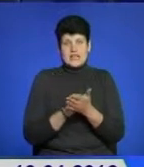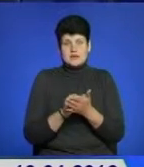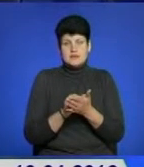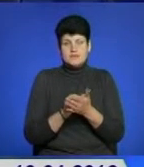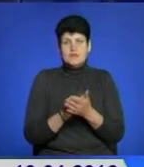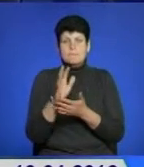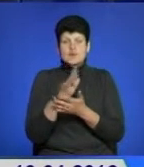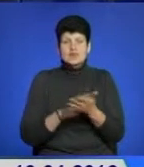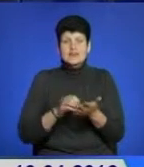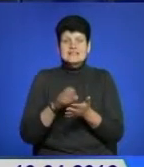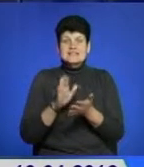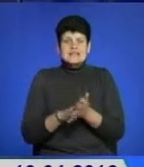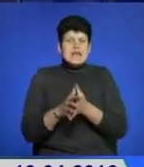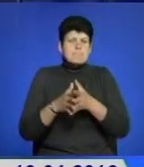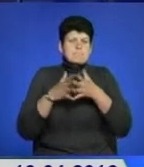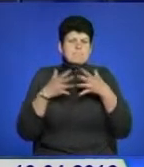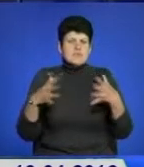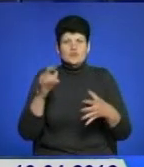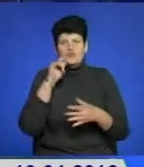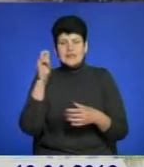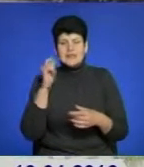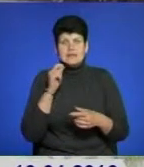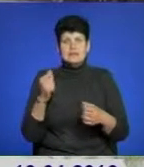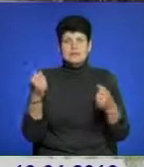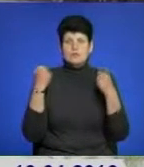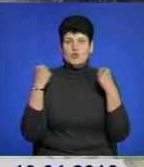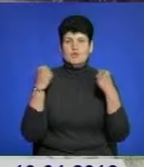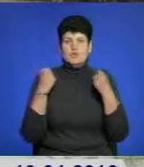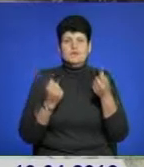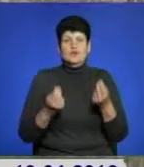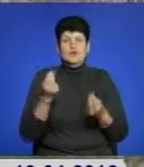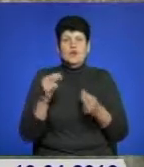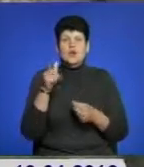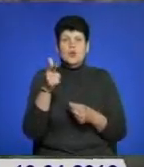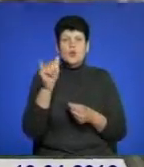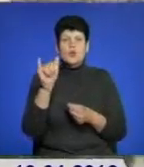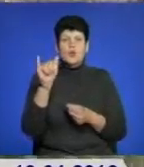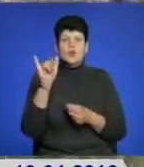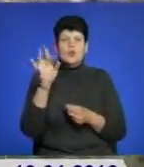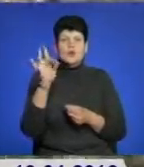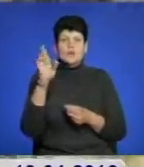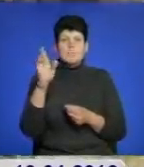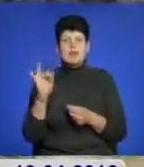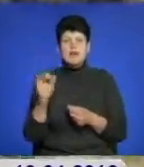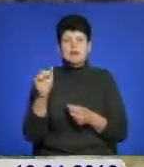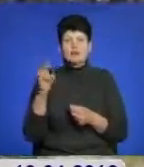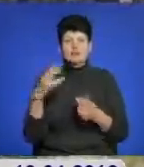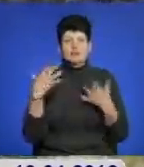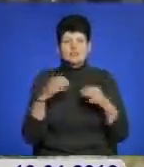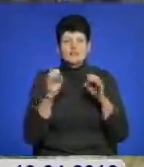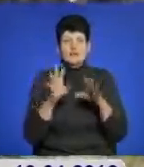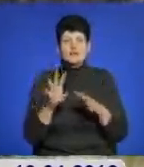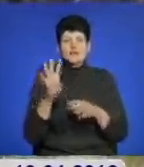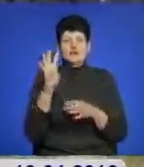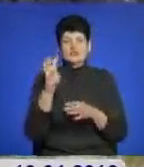Триває реєстрація учасників найбільшої в Україні теренової спортивно-патріотичної гри «Груби Антонівці». Свої заявки вже подало 400